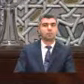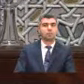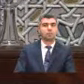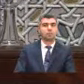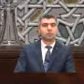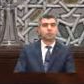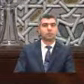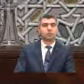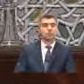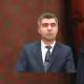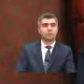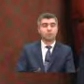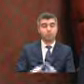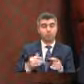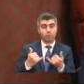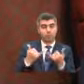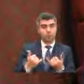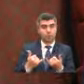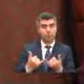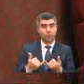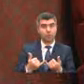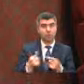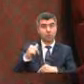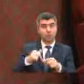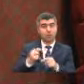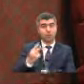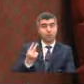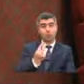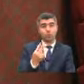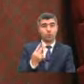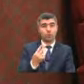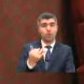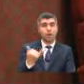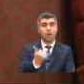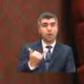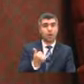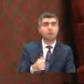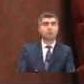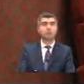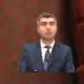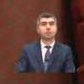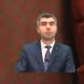عفوا هو اننا اليوم كانوا عندنا اليتين مهمتين فيما يتعلق بمكافحه